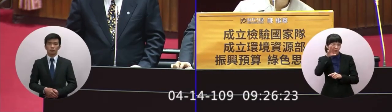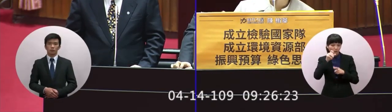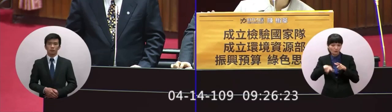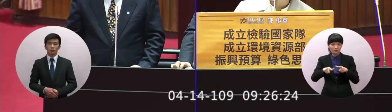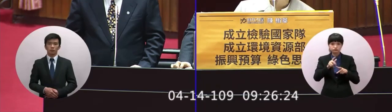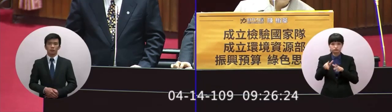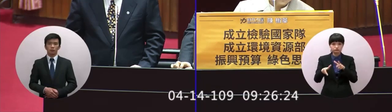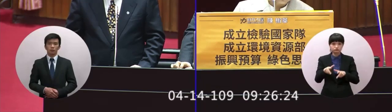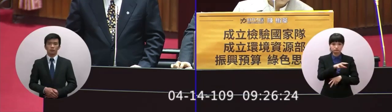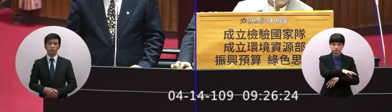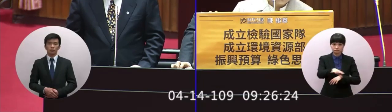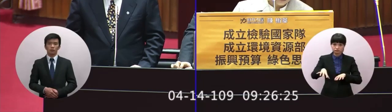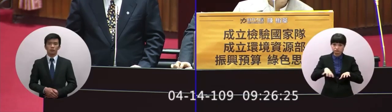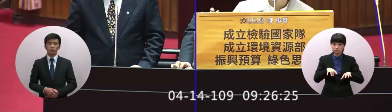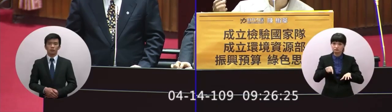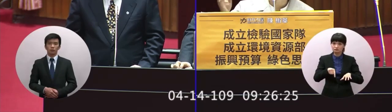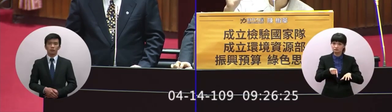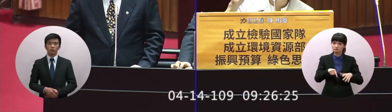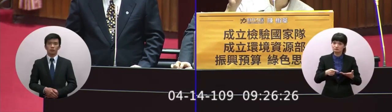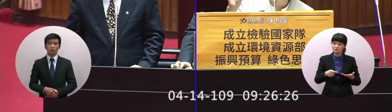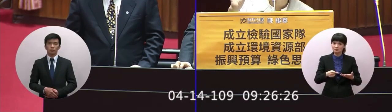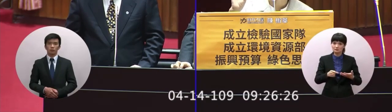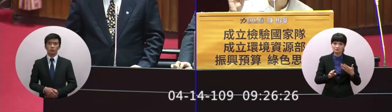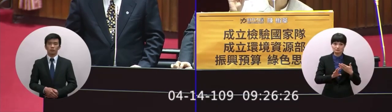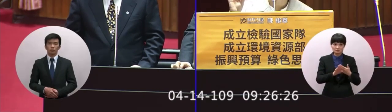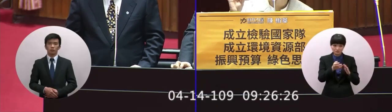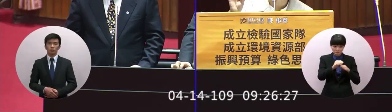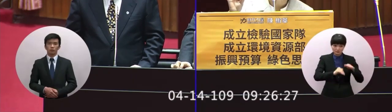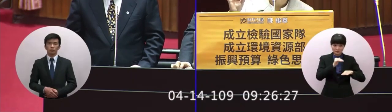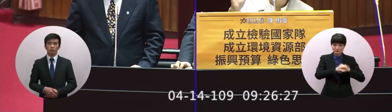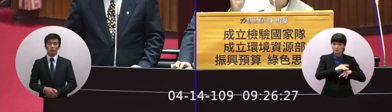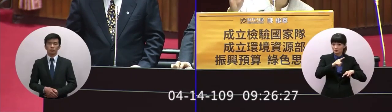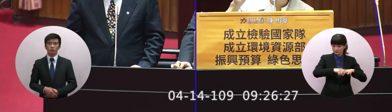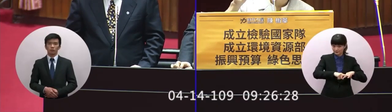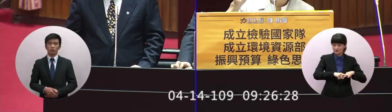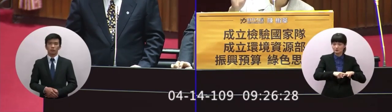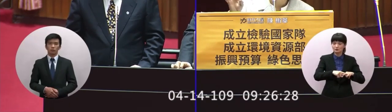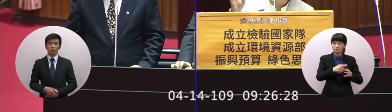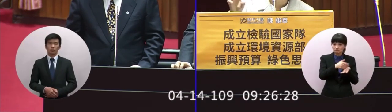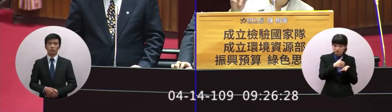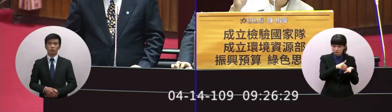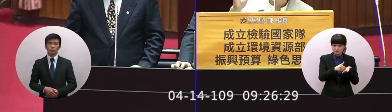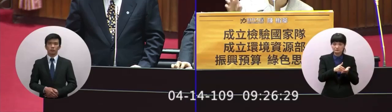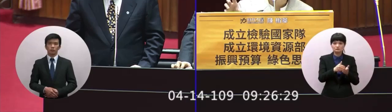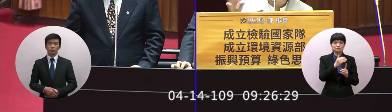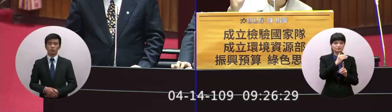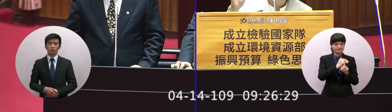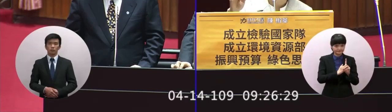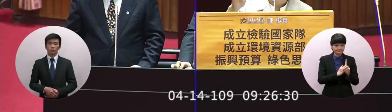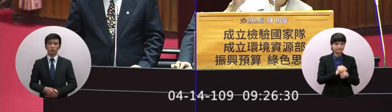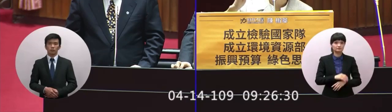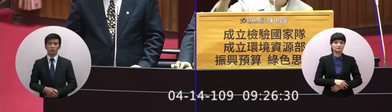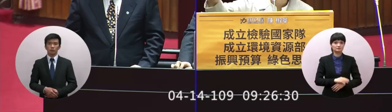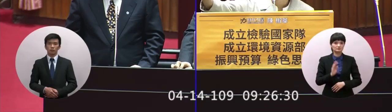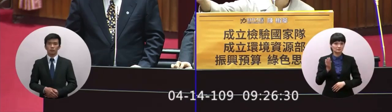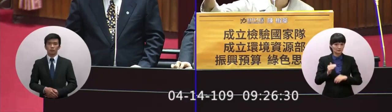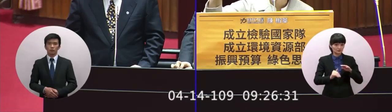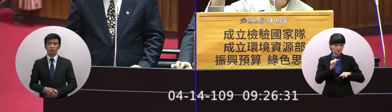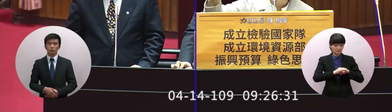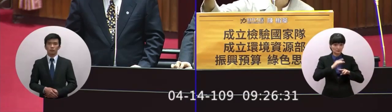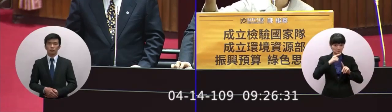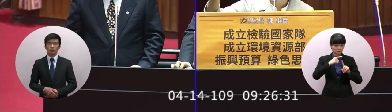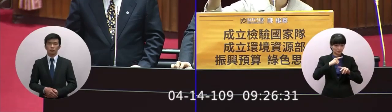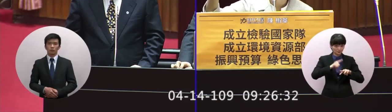没有把外部成本内部化，所以他们的成本是比较低，但是低成本的这个产品倾销